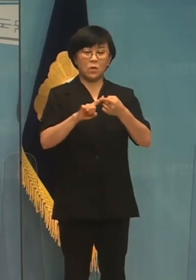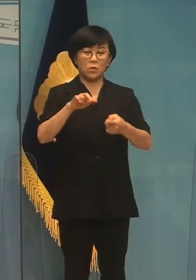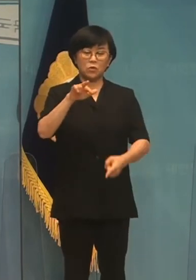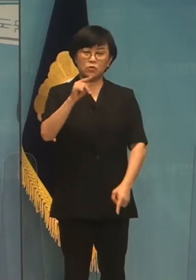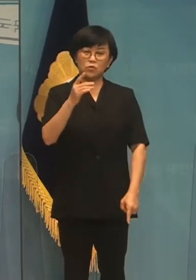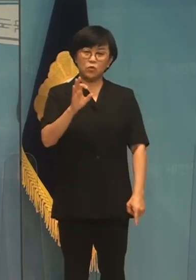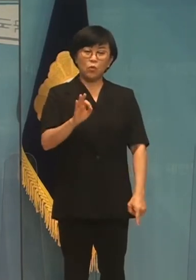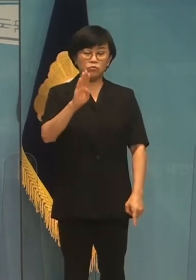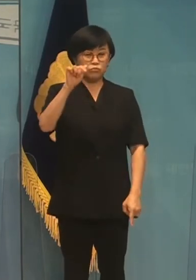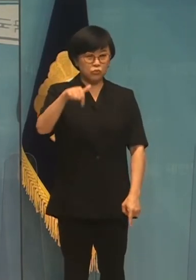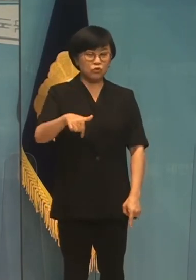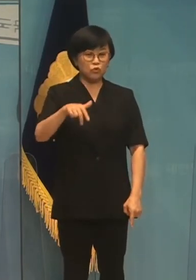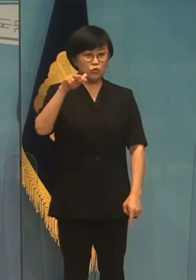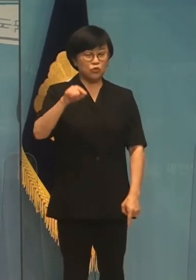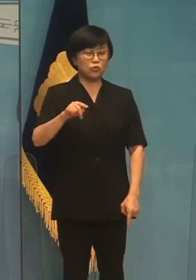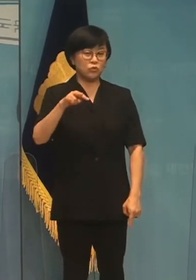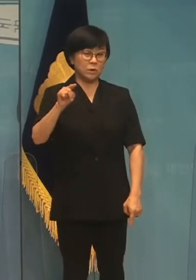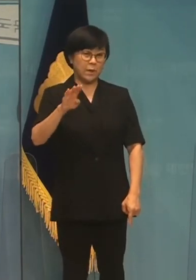종북주사파입니다.